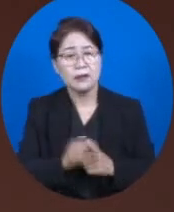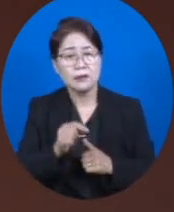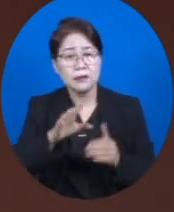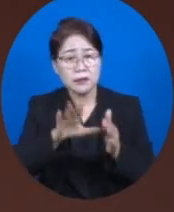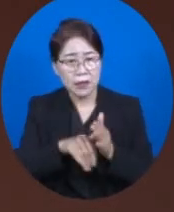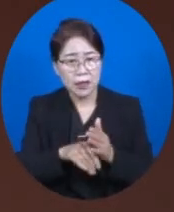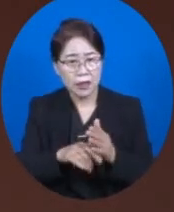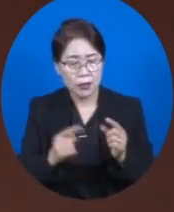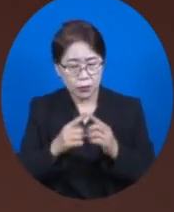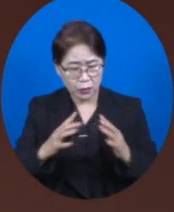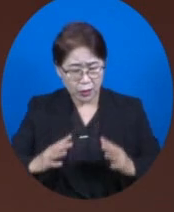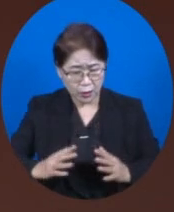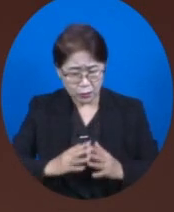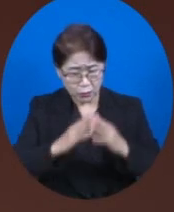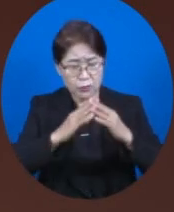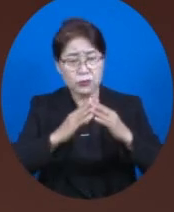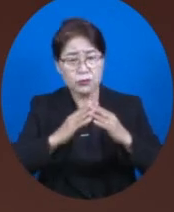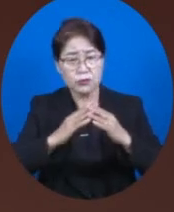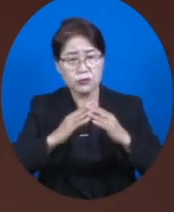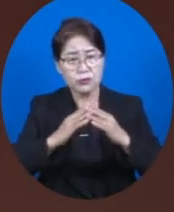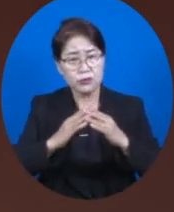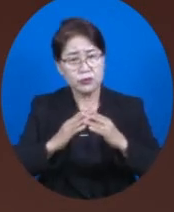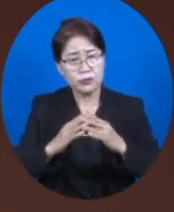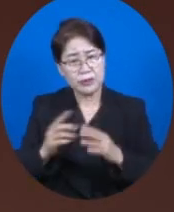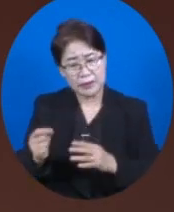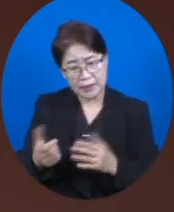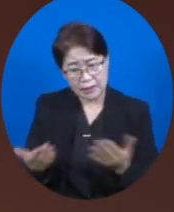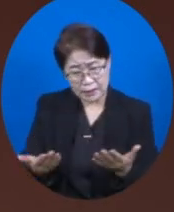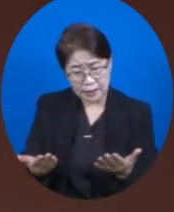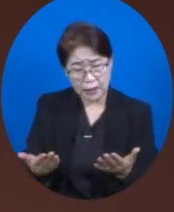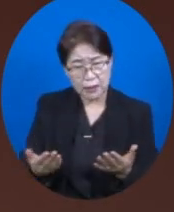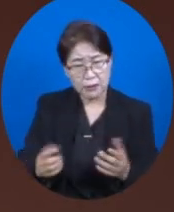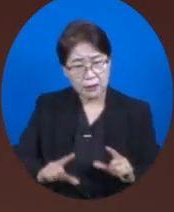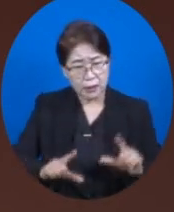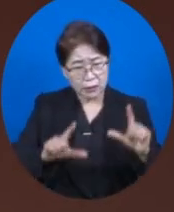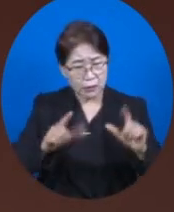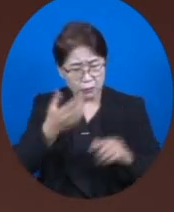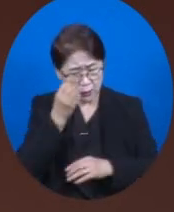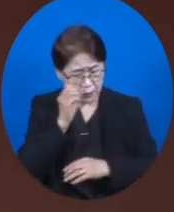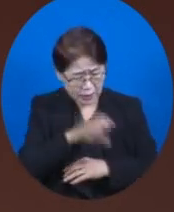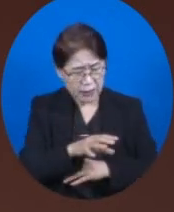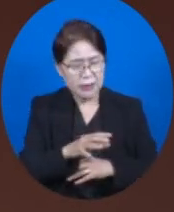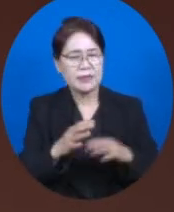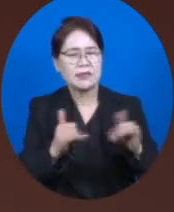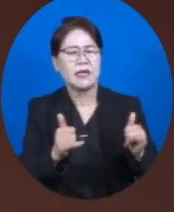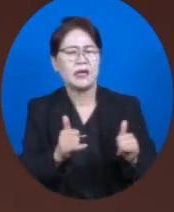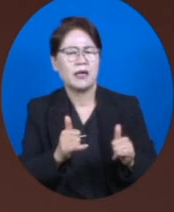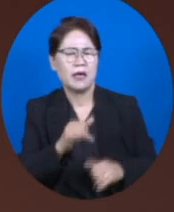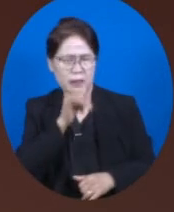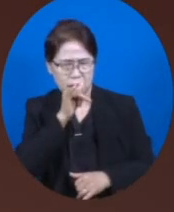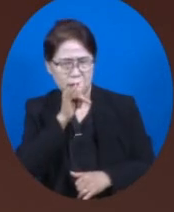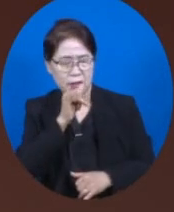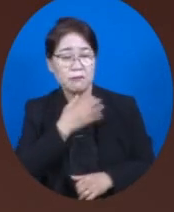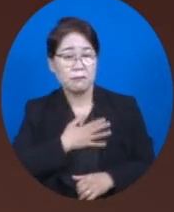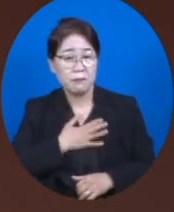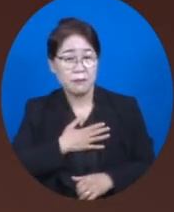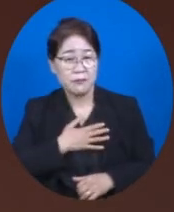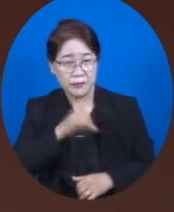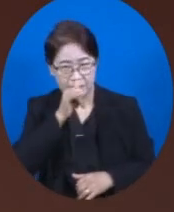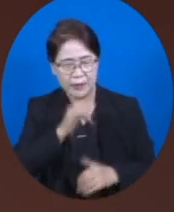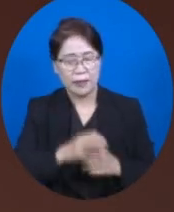당시의 성전 건축을 작은 일에 날이라고 멸시하는 자들이 있었다는 것을 알 수 있죠